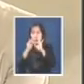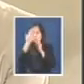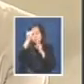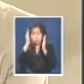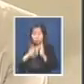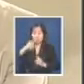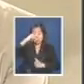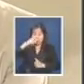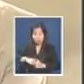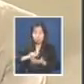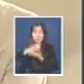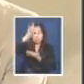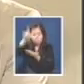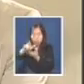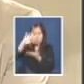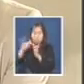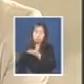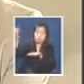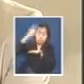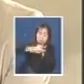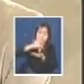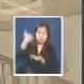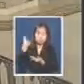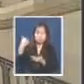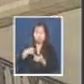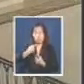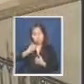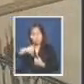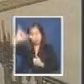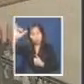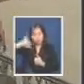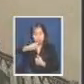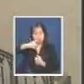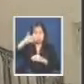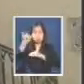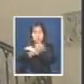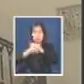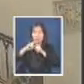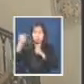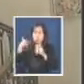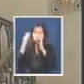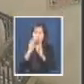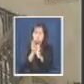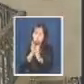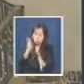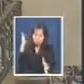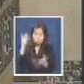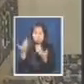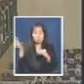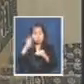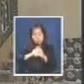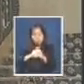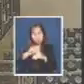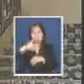องที่เดินทางไปต่างประเทศกลับมาก็อาจจะบอกว่าการเข้าออกในประเทศนี้อาจจะจำนวนคนเยอะก็จะไปเพิ่มปริมาณนั้นแ